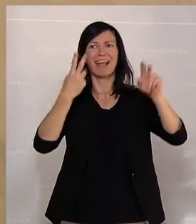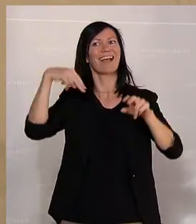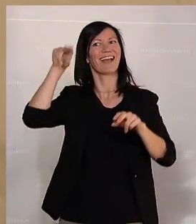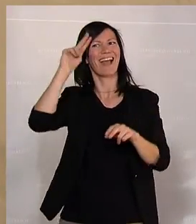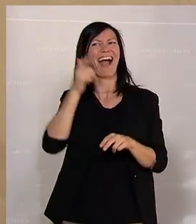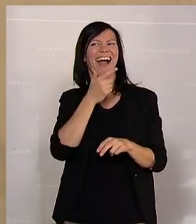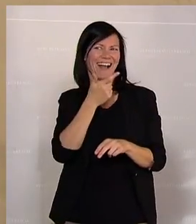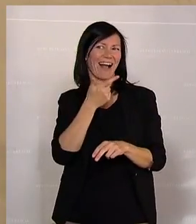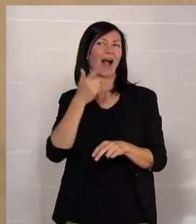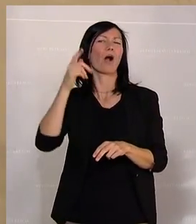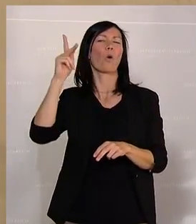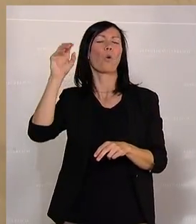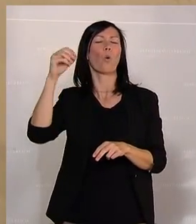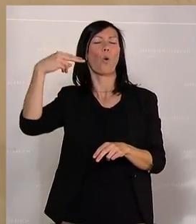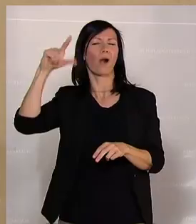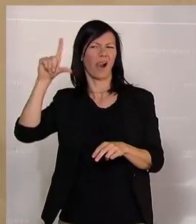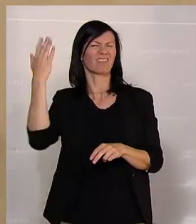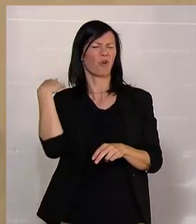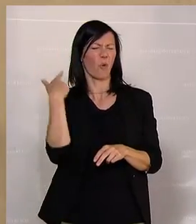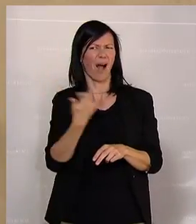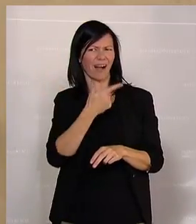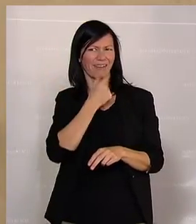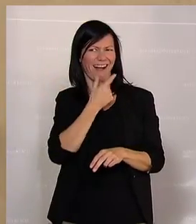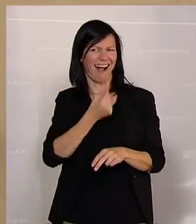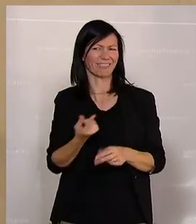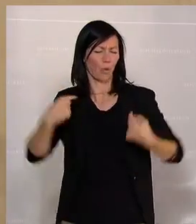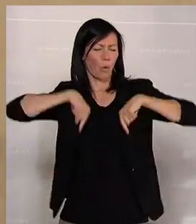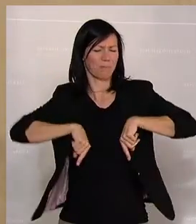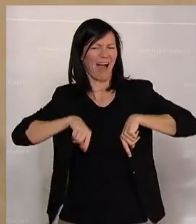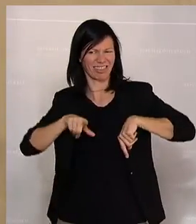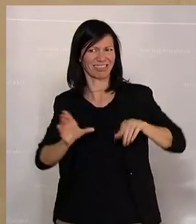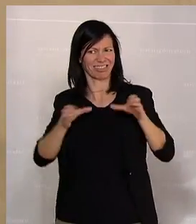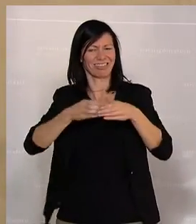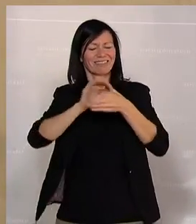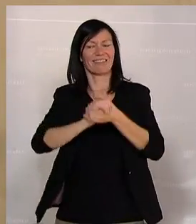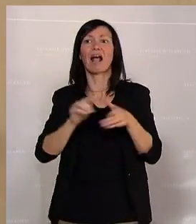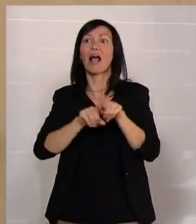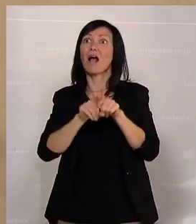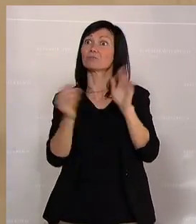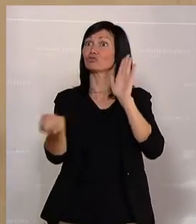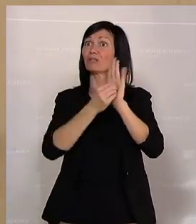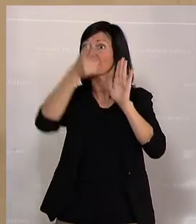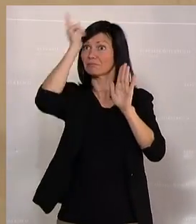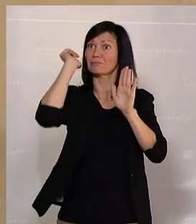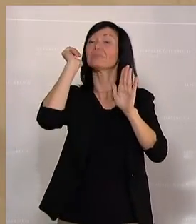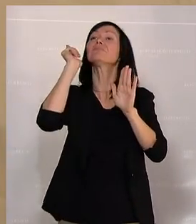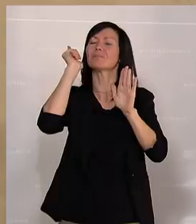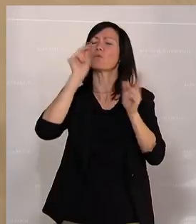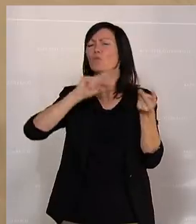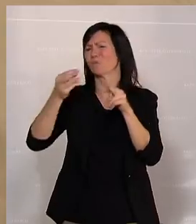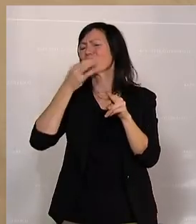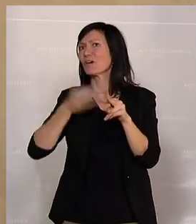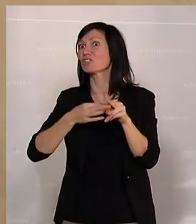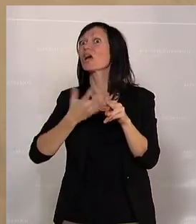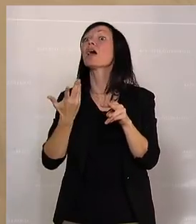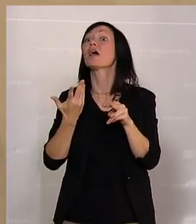immer sehr oft benutzt hat und gebraucht hat. Und da steht, Veritas temporis fila. Die Tochter, die